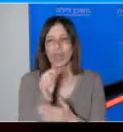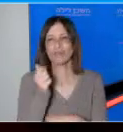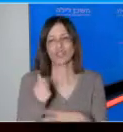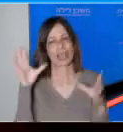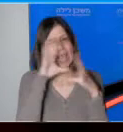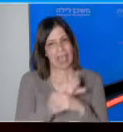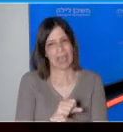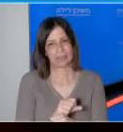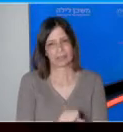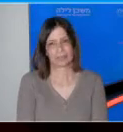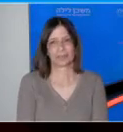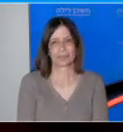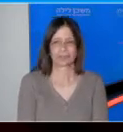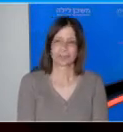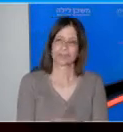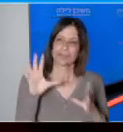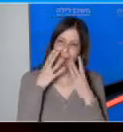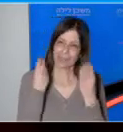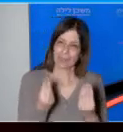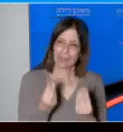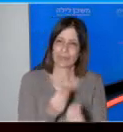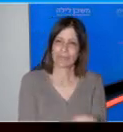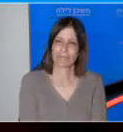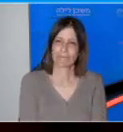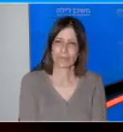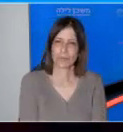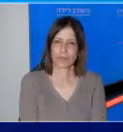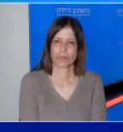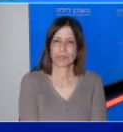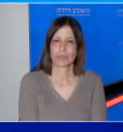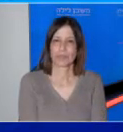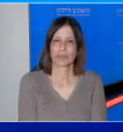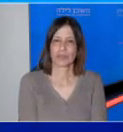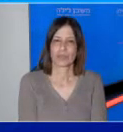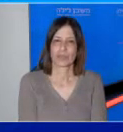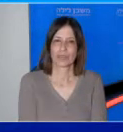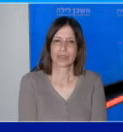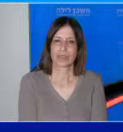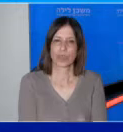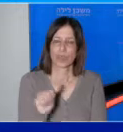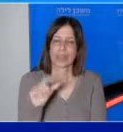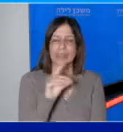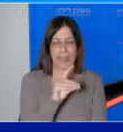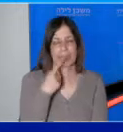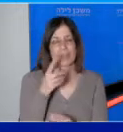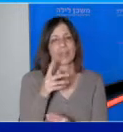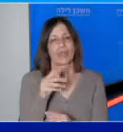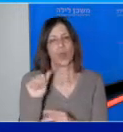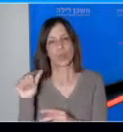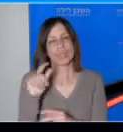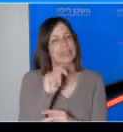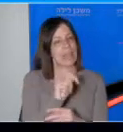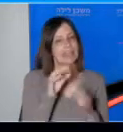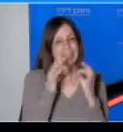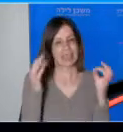לילה. ערב טוב. טוב, תמי, כן, אודי ותמי, בואו נתחיל באמת